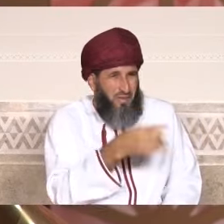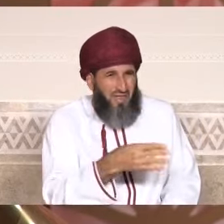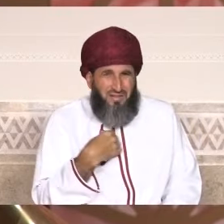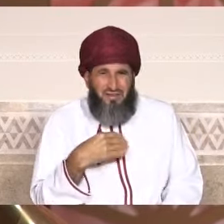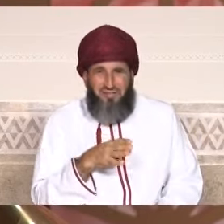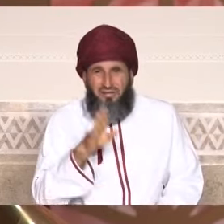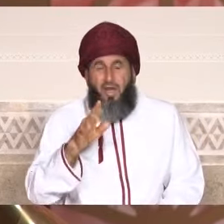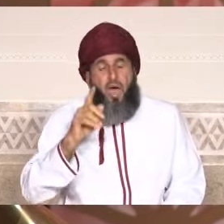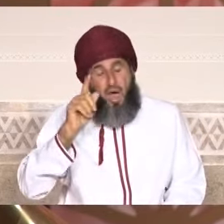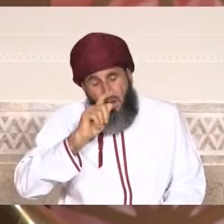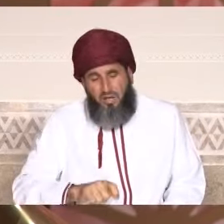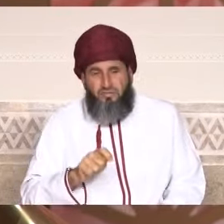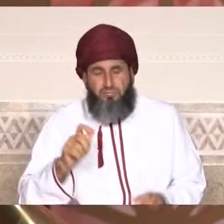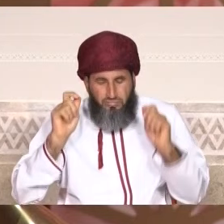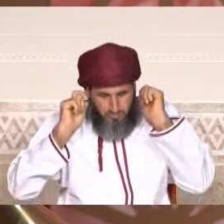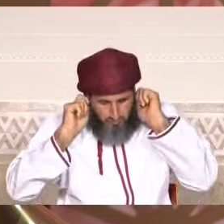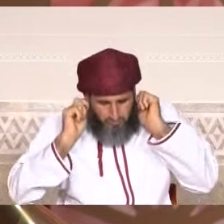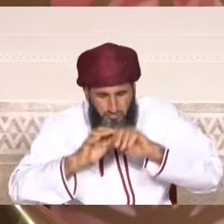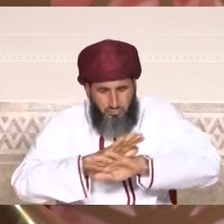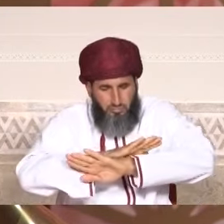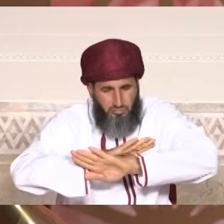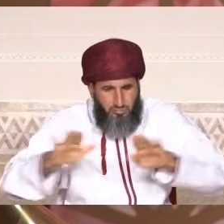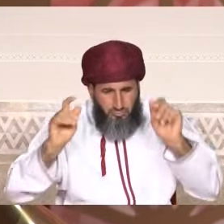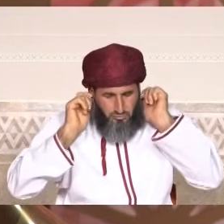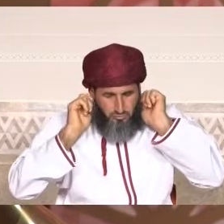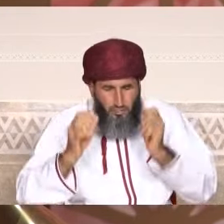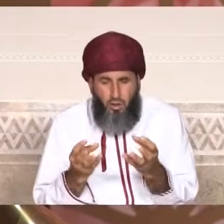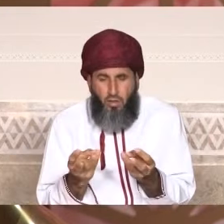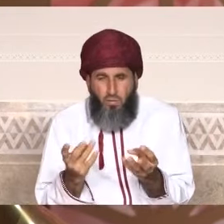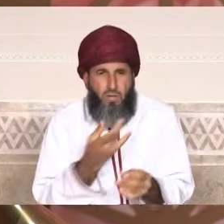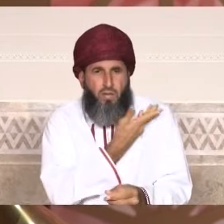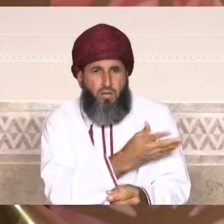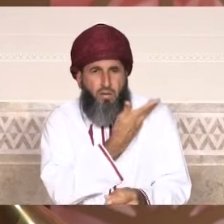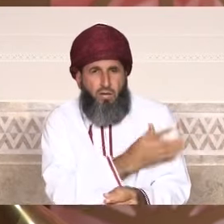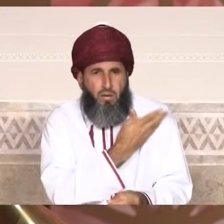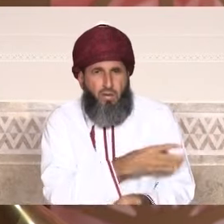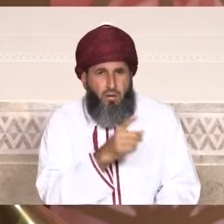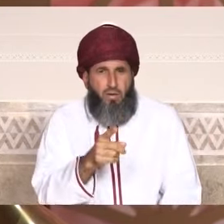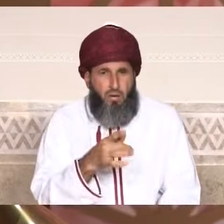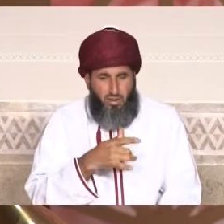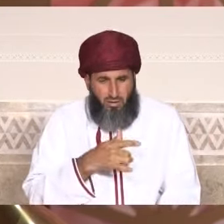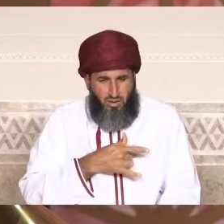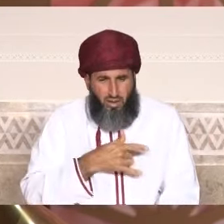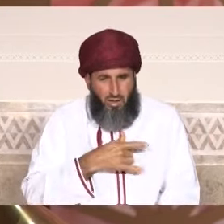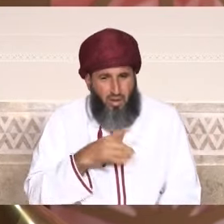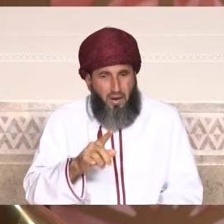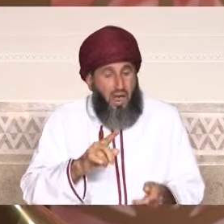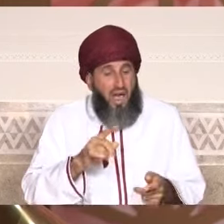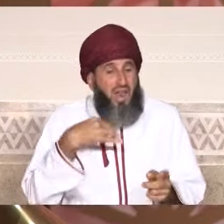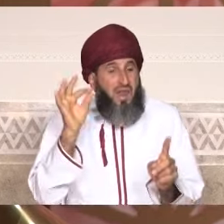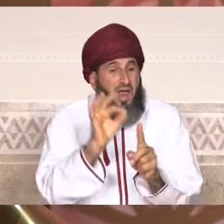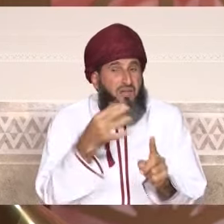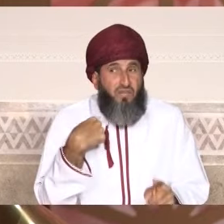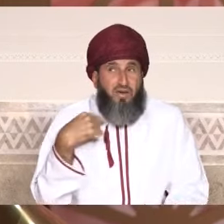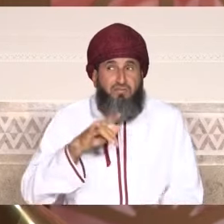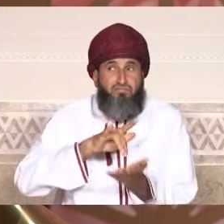فعليه أن يتوب إلى ربه تبارك وتعالى، وأن يستغفر الله تعالى من هذه النية ومن هذا القصد. أما من